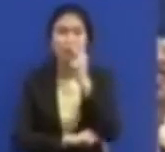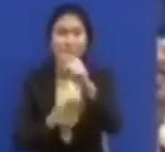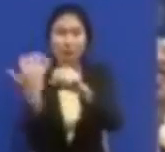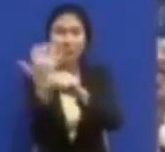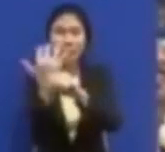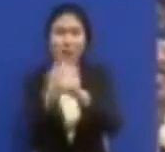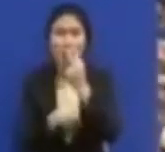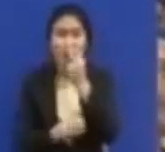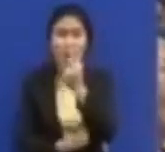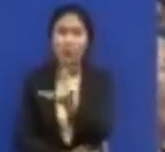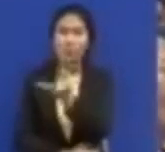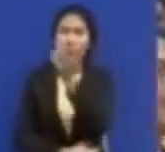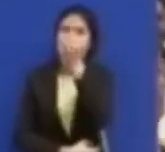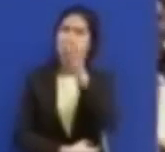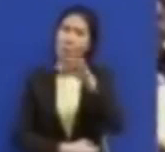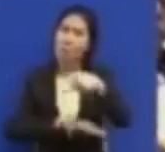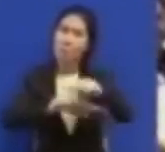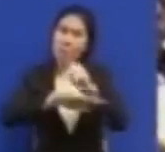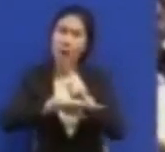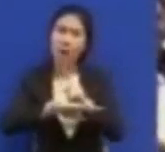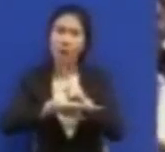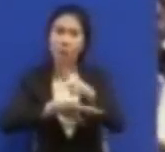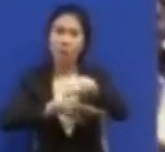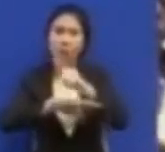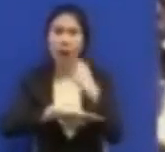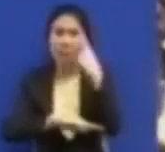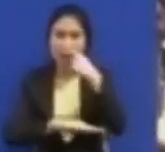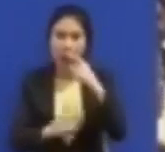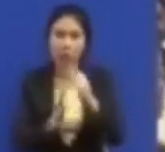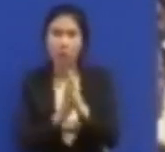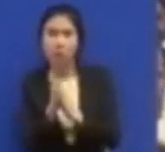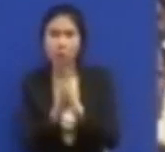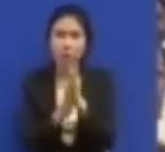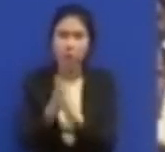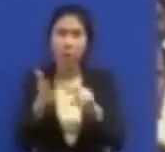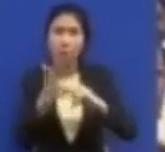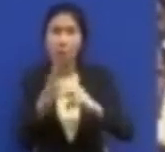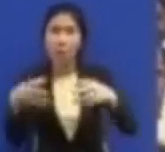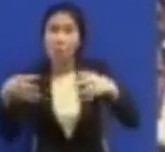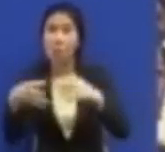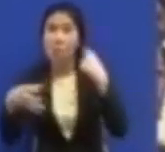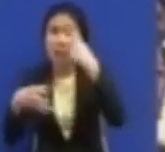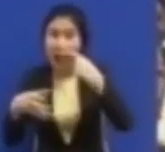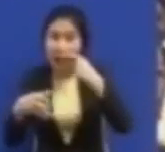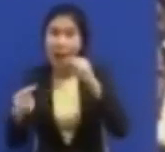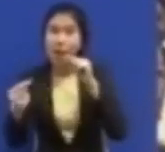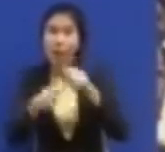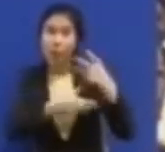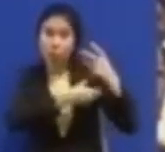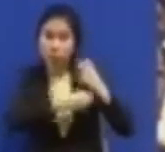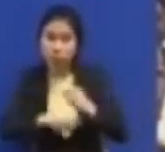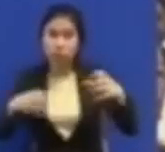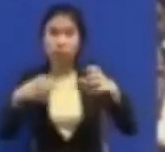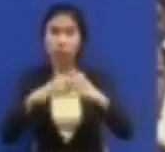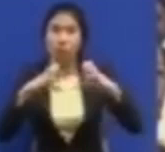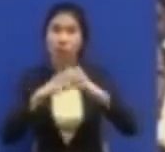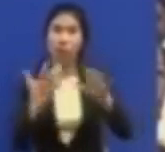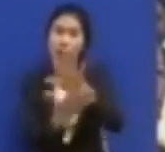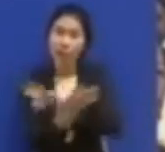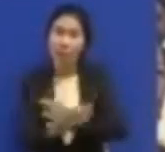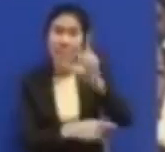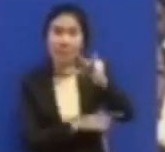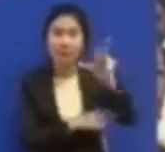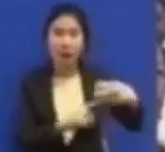ดว่าเฮ้ยประธานสภาจะเป็นใครประธานสภาจะเป็นพรรคประชารัฐจะเป็นพรรคภูมิใจไทยจะเป็นพรรคเพื่อไทยอนาค